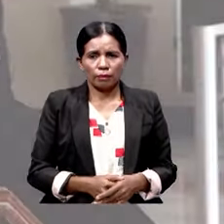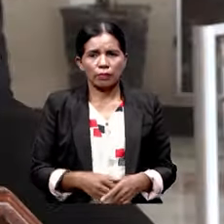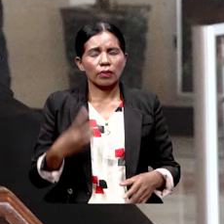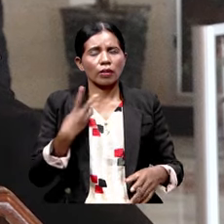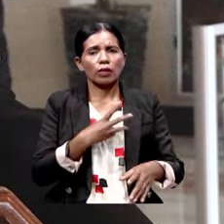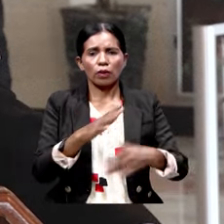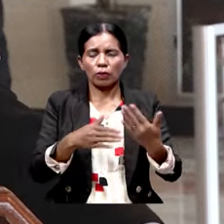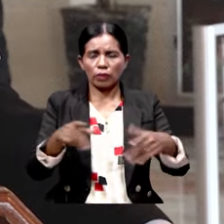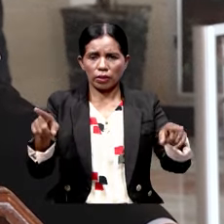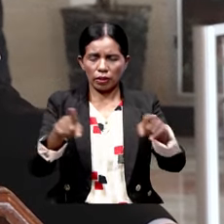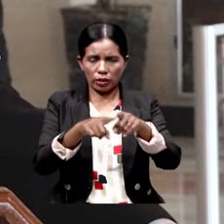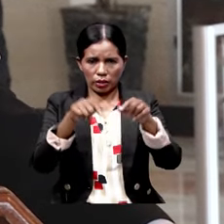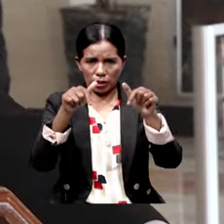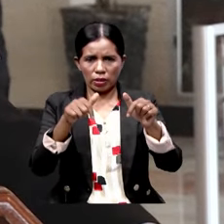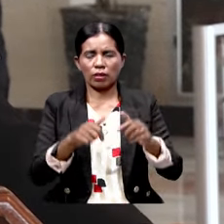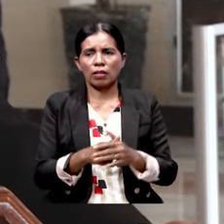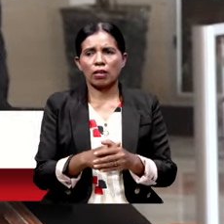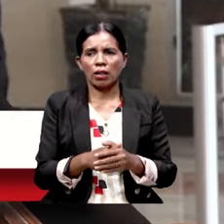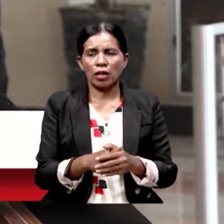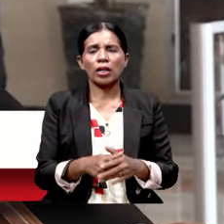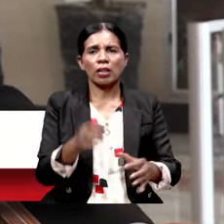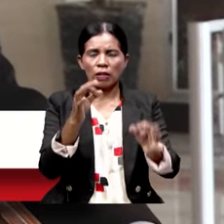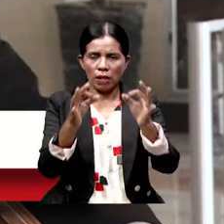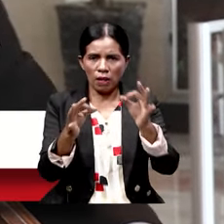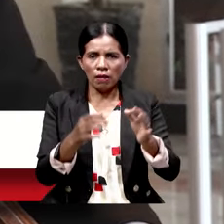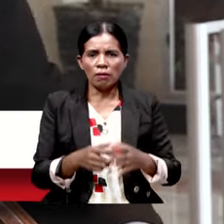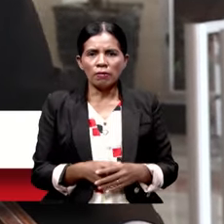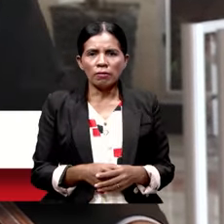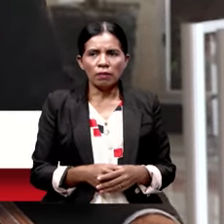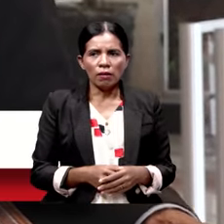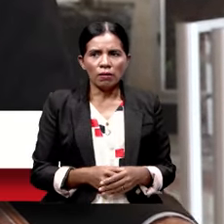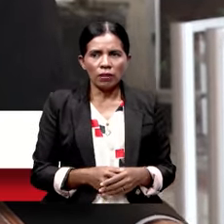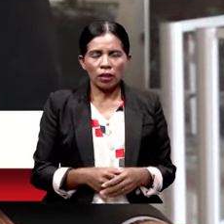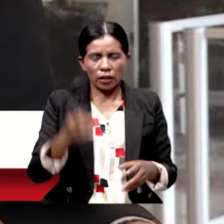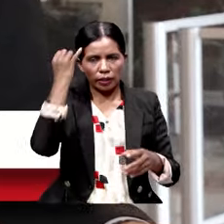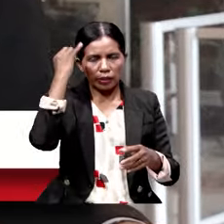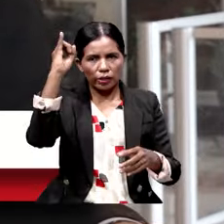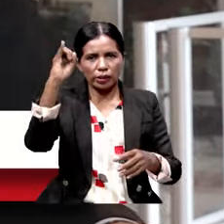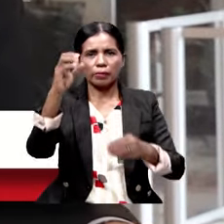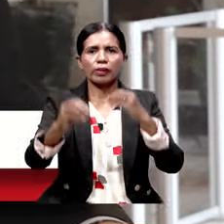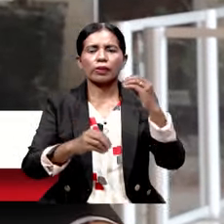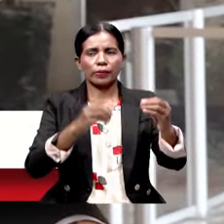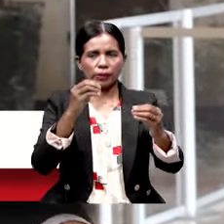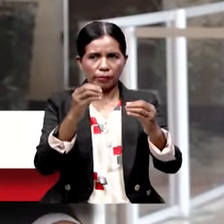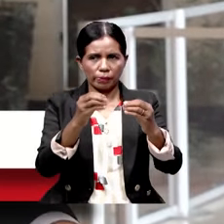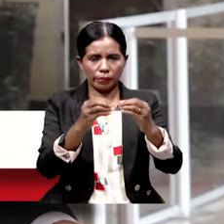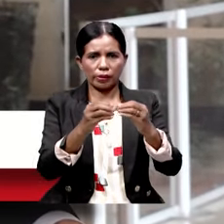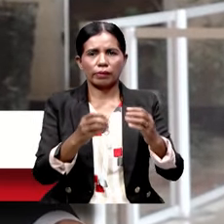nene iha karik ide rumo kono ba